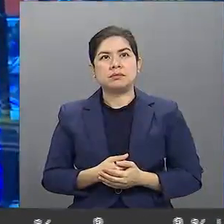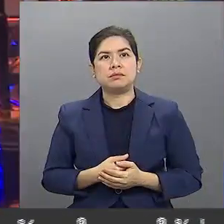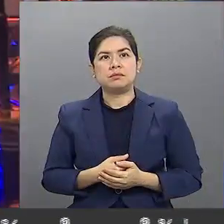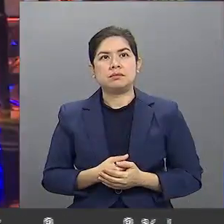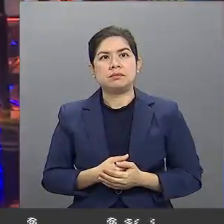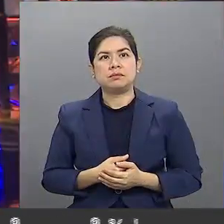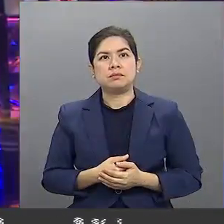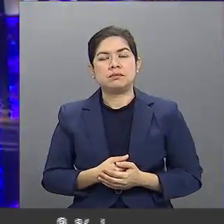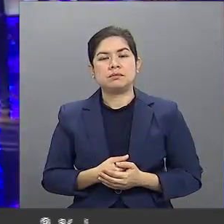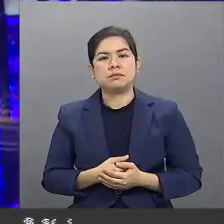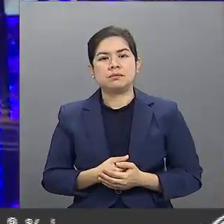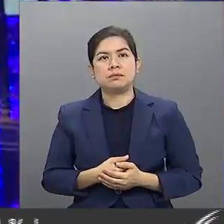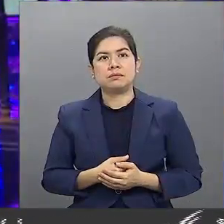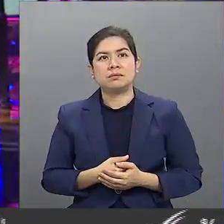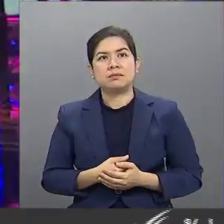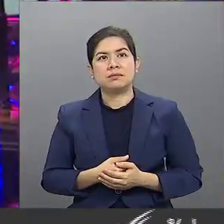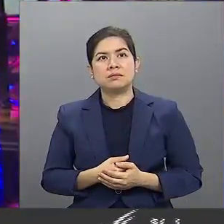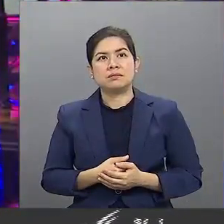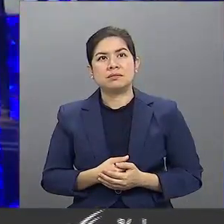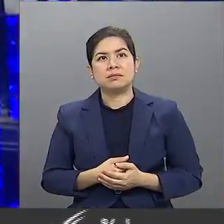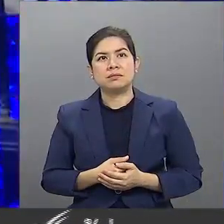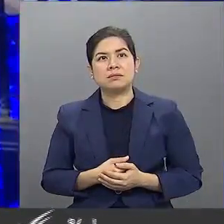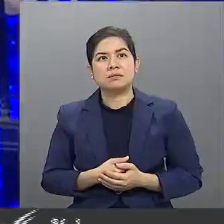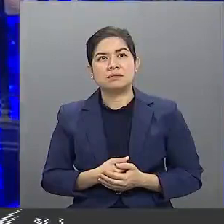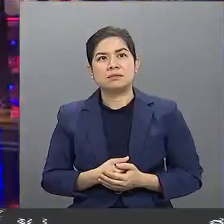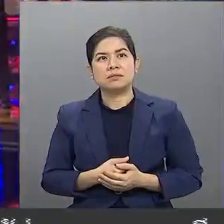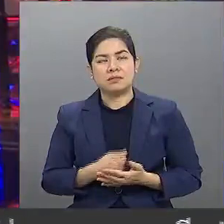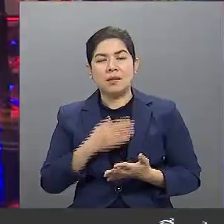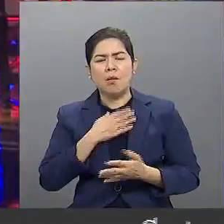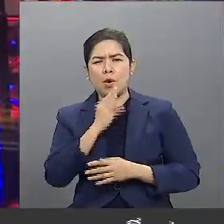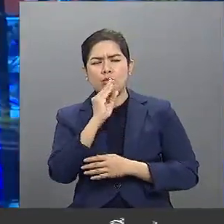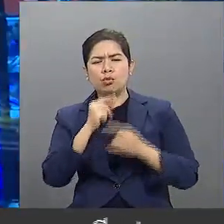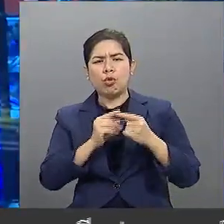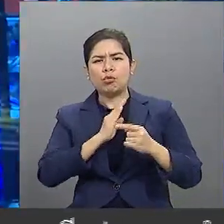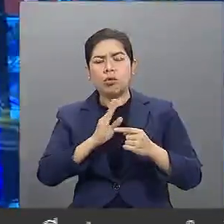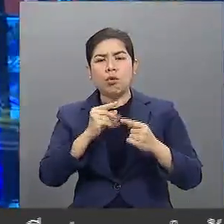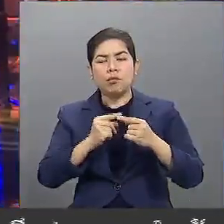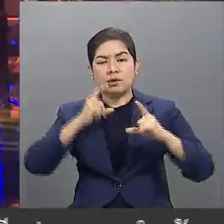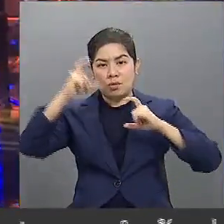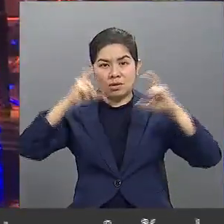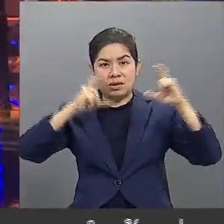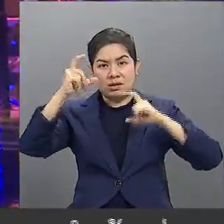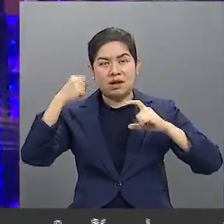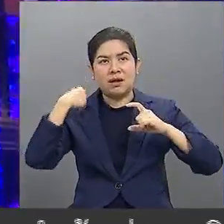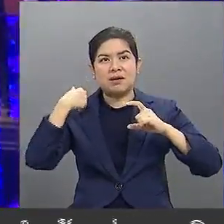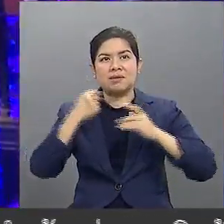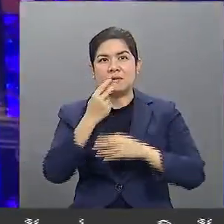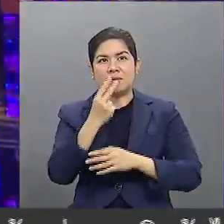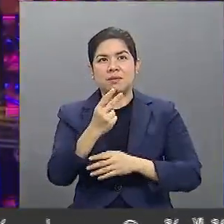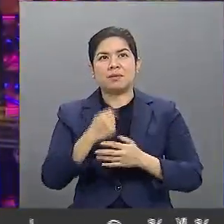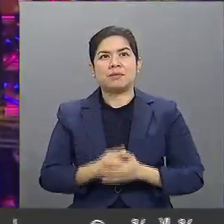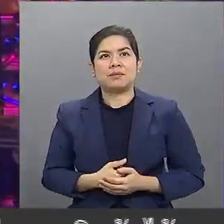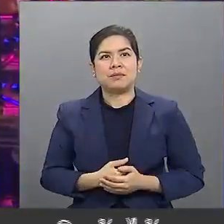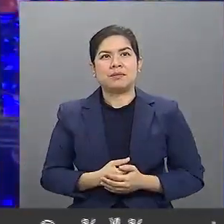แบบกีดกัดตรงๆเสียงแบบห้าวๆเสียงอะไรอย่างเงี้ยนะแต่ว่าดูรูปร่างพี่มันไม่ใช่ใช่ไหมน่าจะเป็นนางเอกอะไ